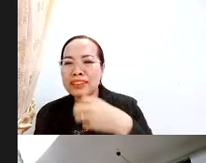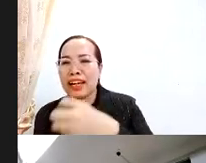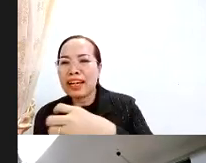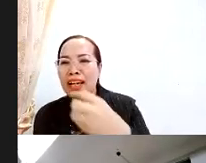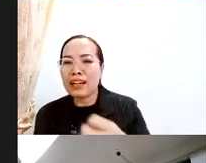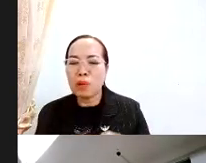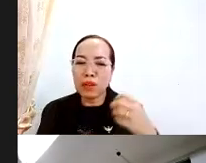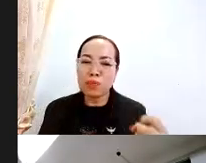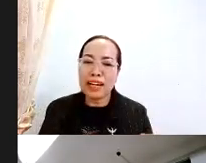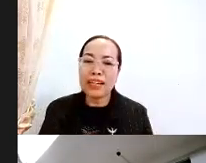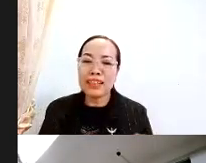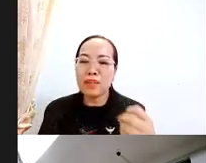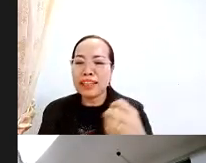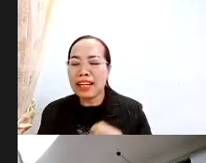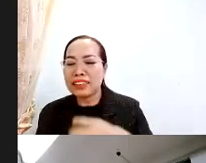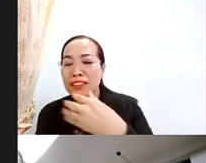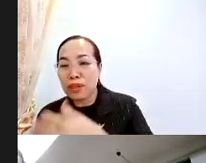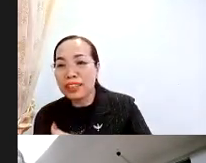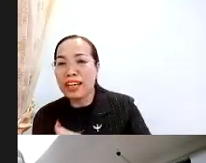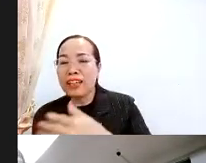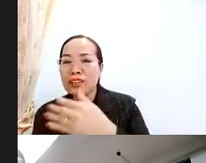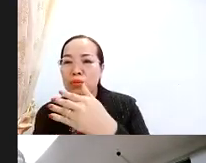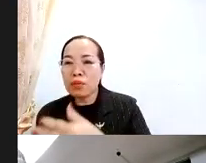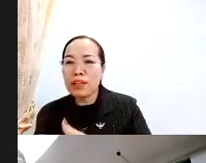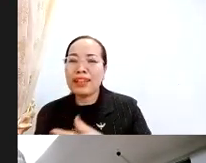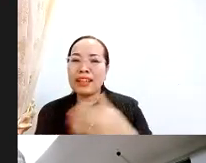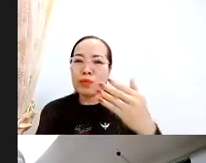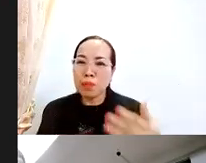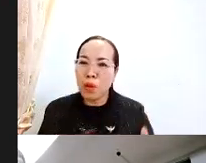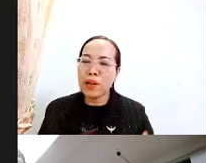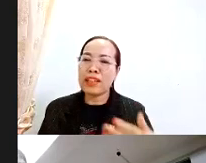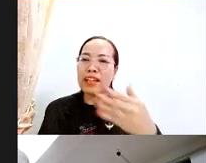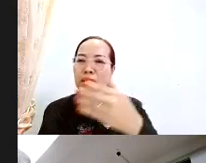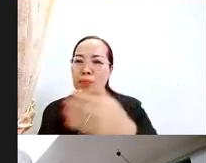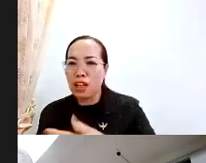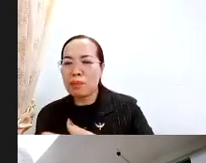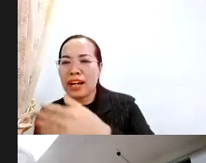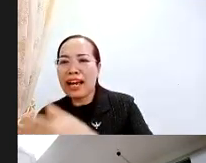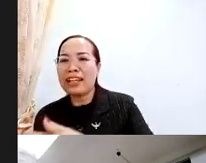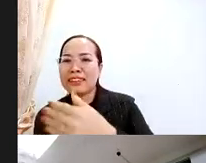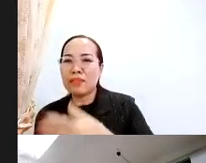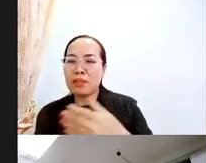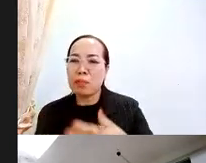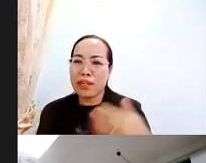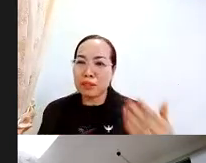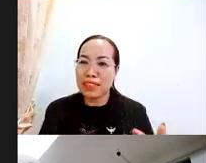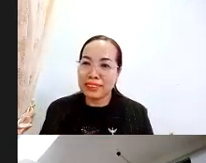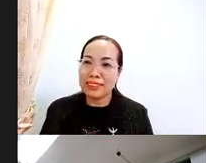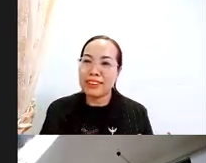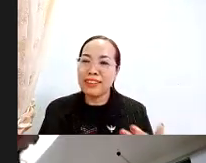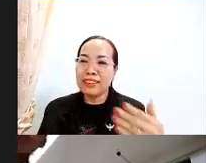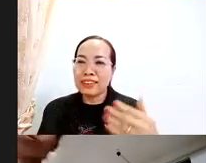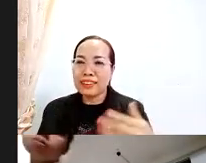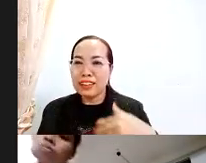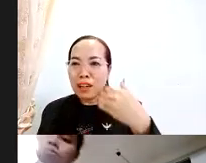ca mấy hạ ca crom crom ná tàu mà nè chi vậy kha thua vậy kha thua một hộp ấy kha riệp chăm cả ai sầm liệp bằng bẹ sáy